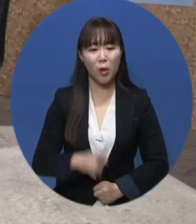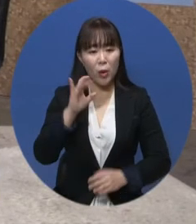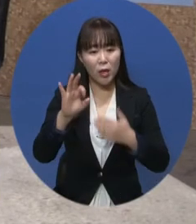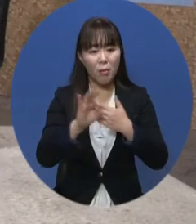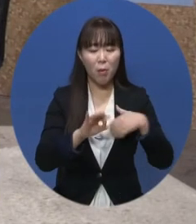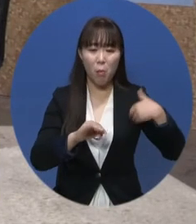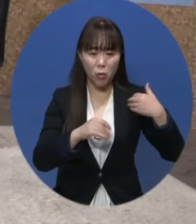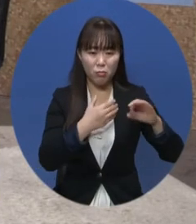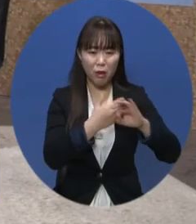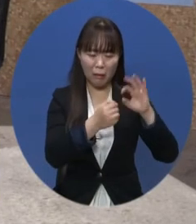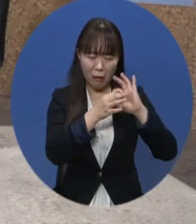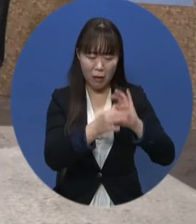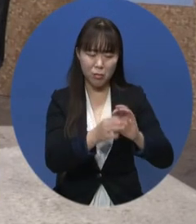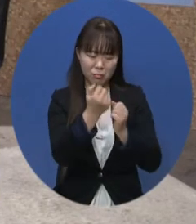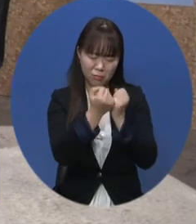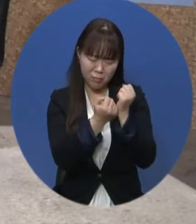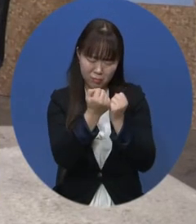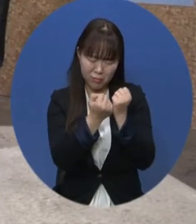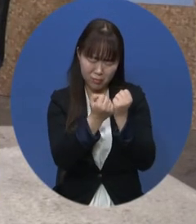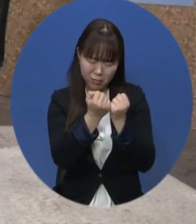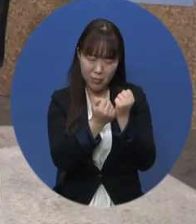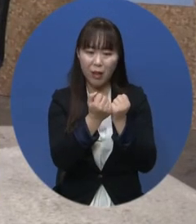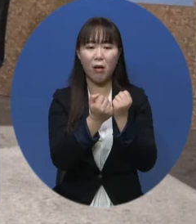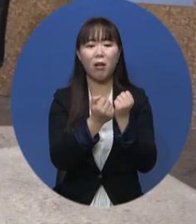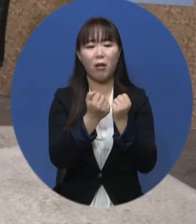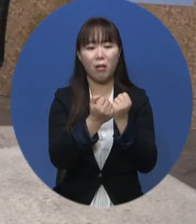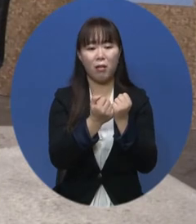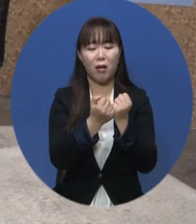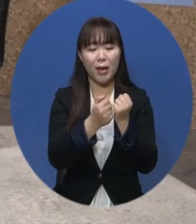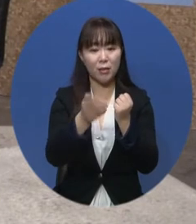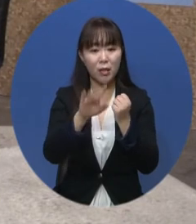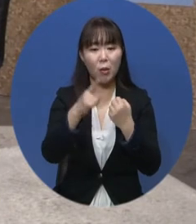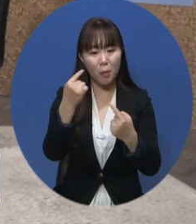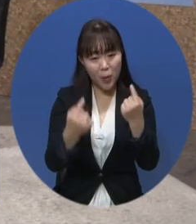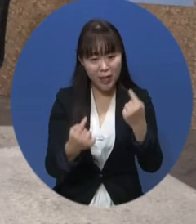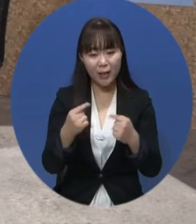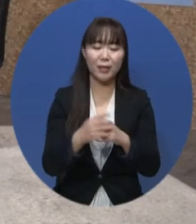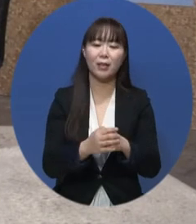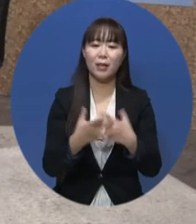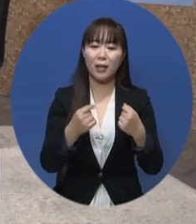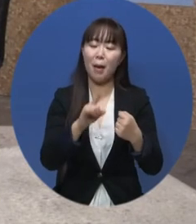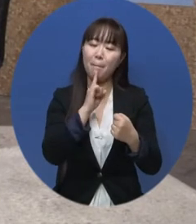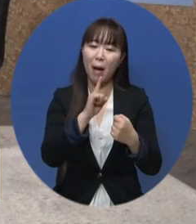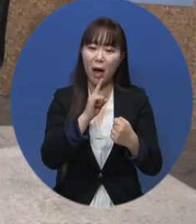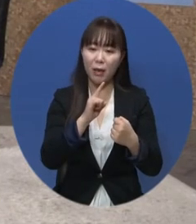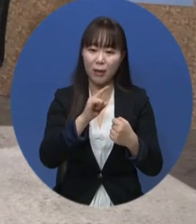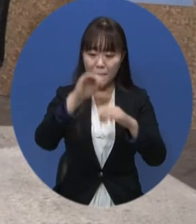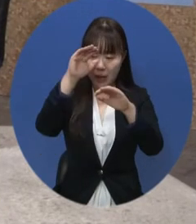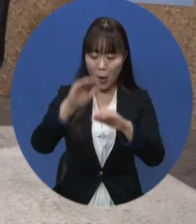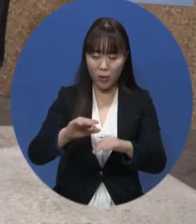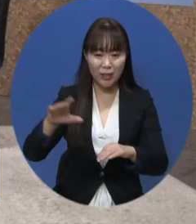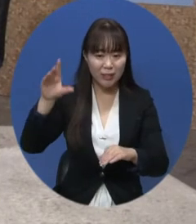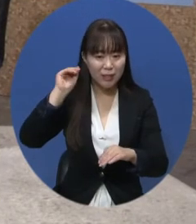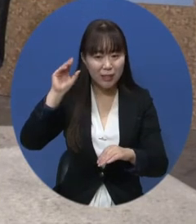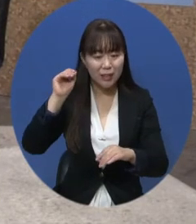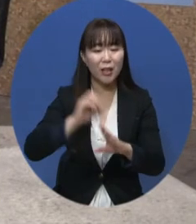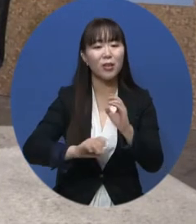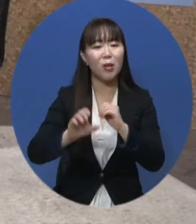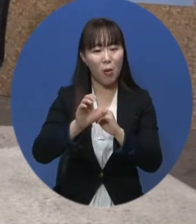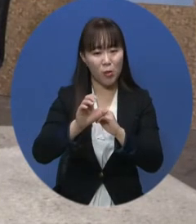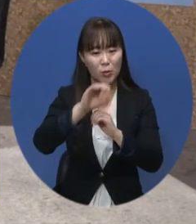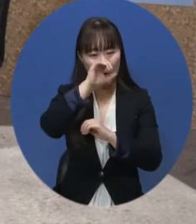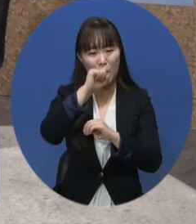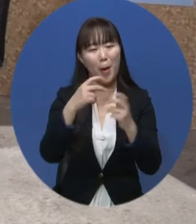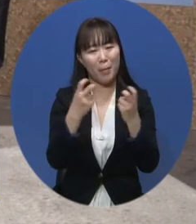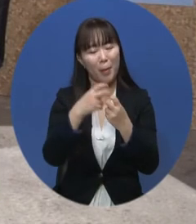이게 모르면은 계속해서 설득을 하려고 하고 그렇죠. 이렇게 하는데 그것보다는 예. 이렇게 말을 들어드리는 게 그렇죠. 오히려 더 현명한